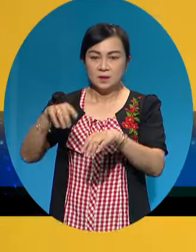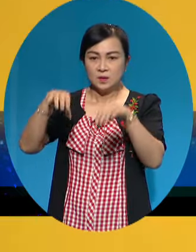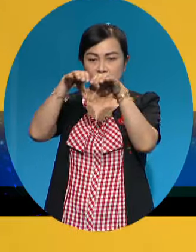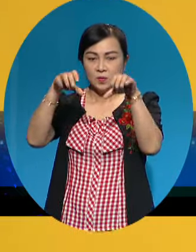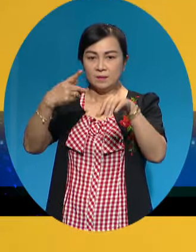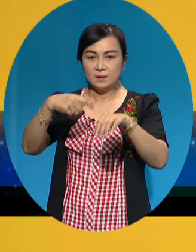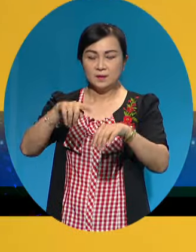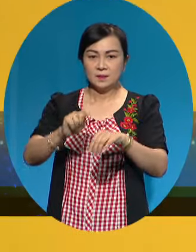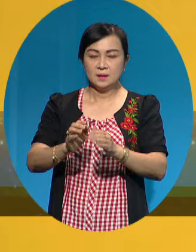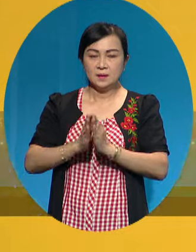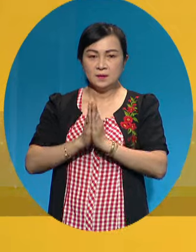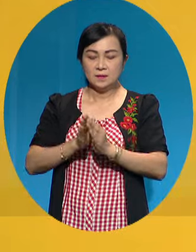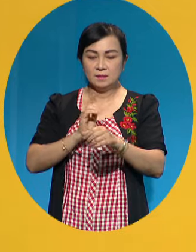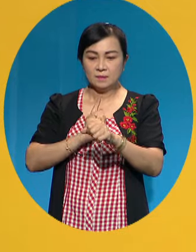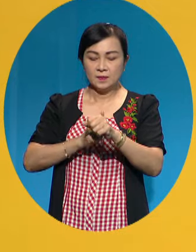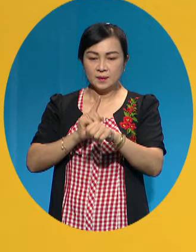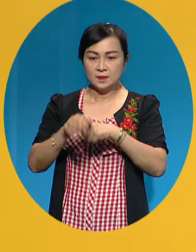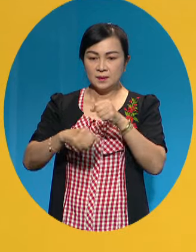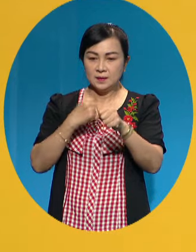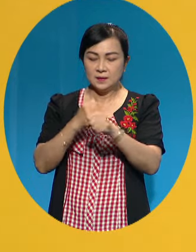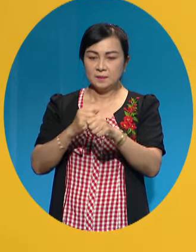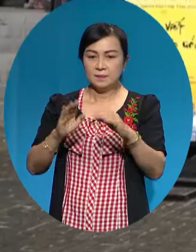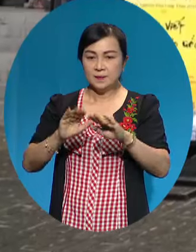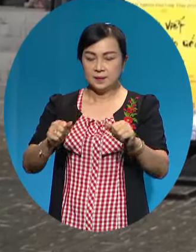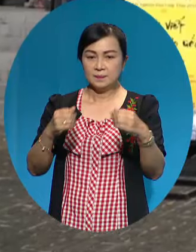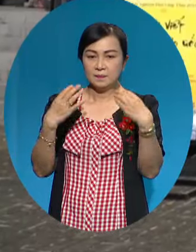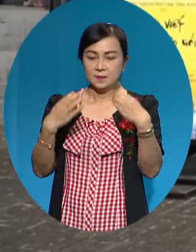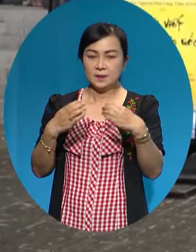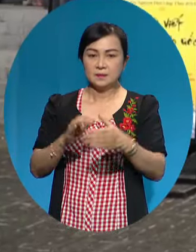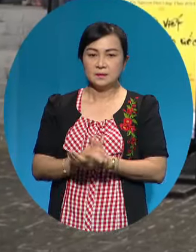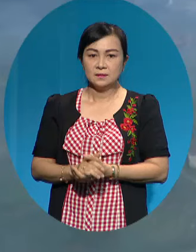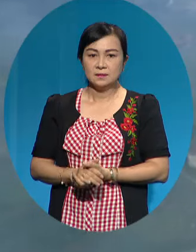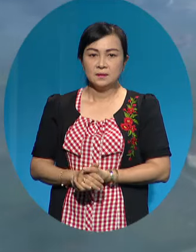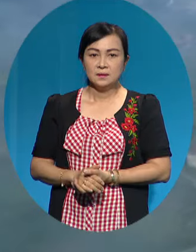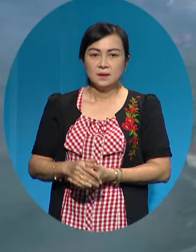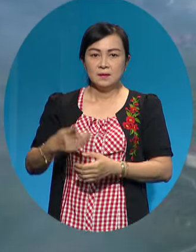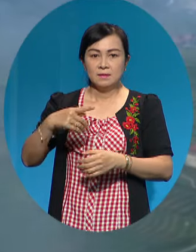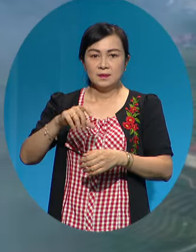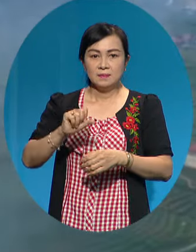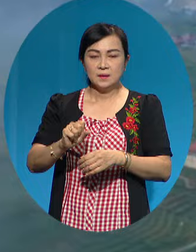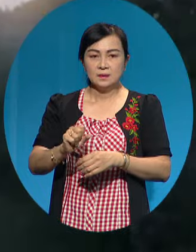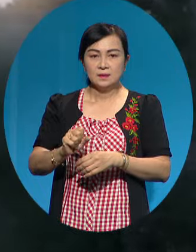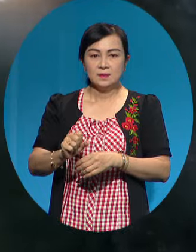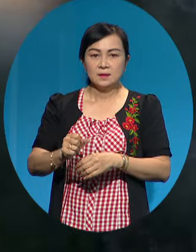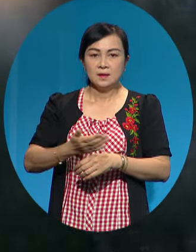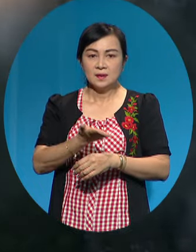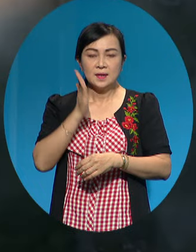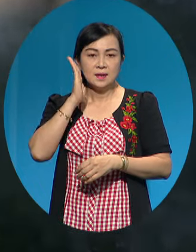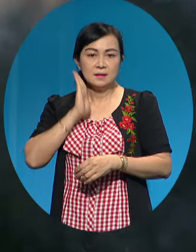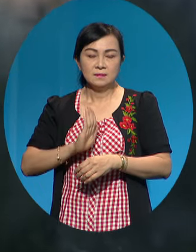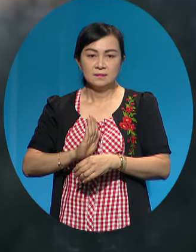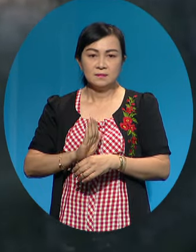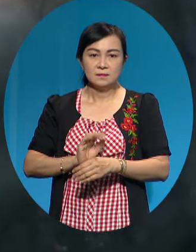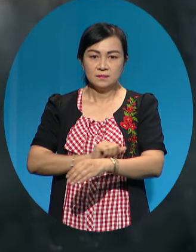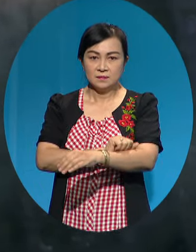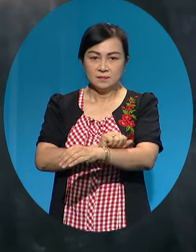đỉnh Phan Xipang cầu an bái Phật cho một năm đạt nhiều bình an và may mắn. Sun World Phan Xipang Legend tạo dựng nhiều tiểu cảnh đẹp mắt, lấy